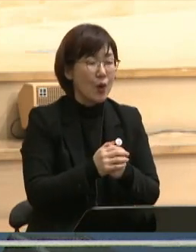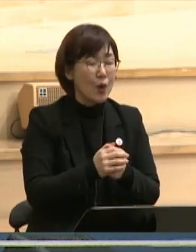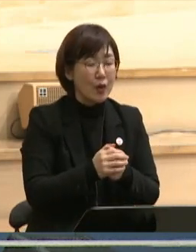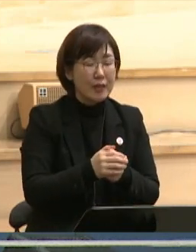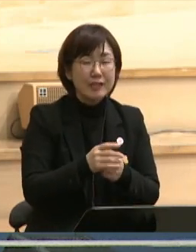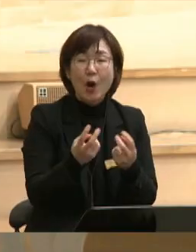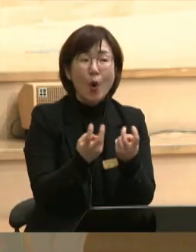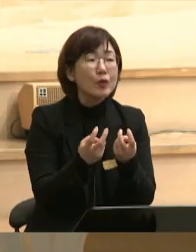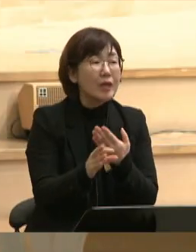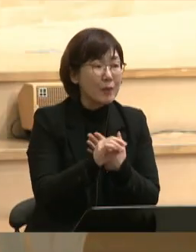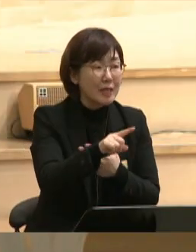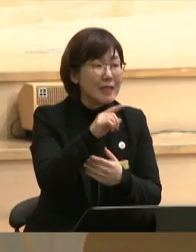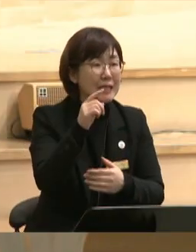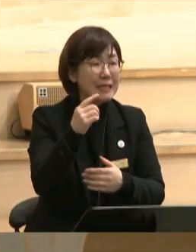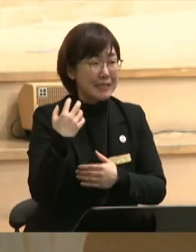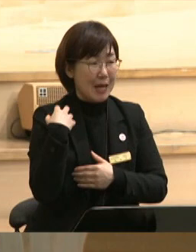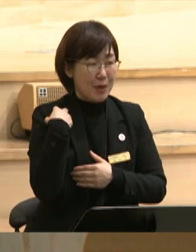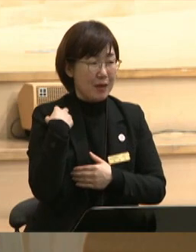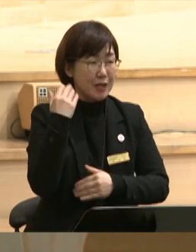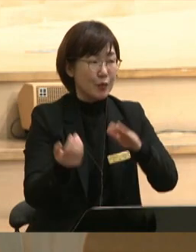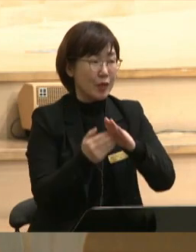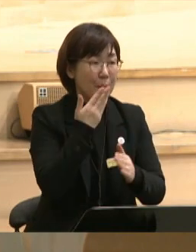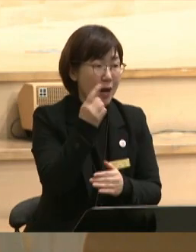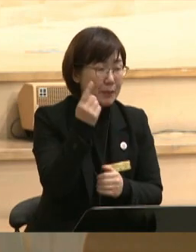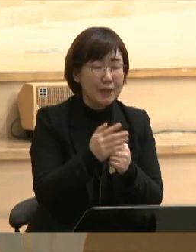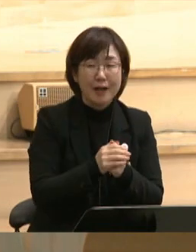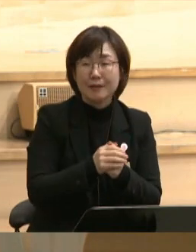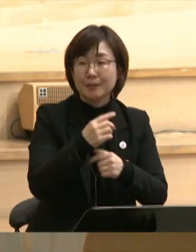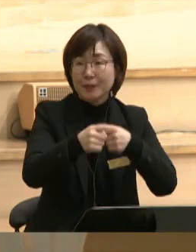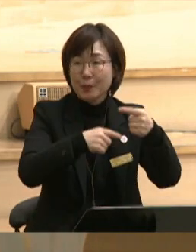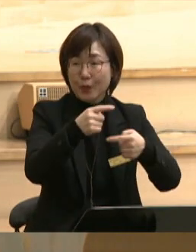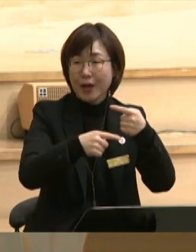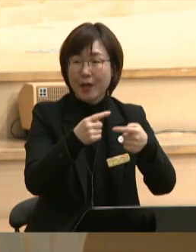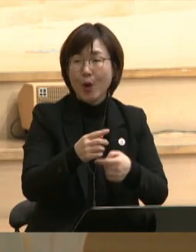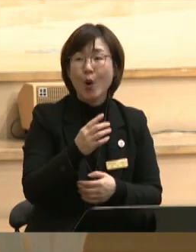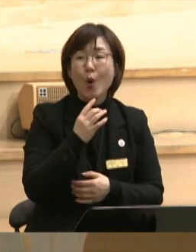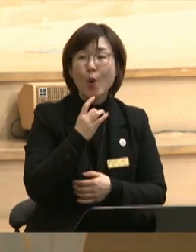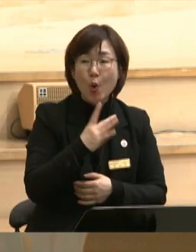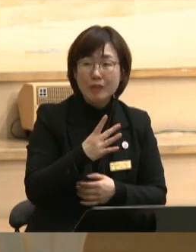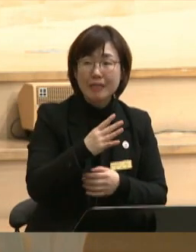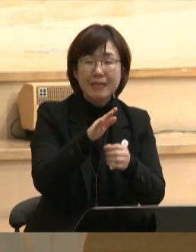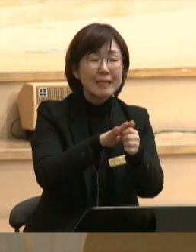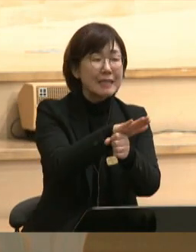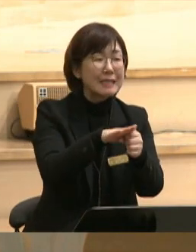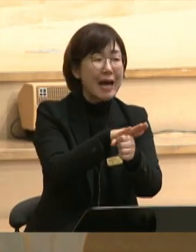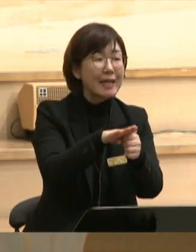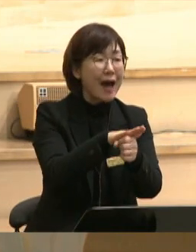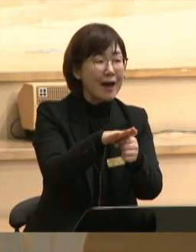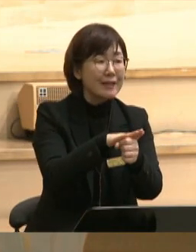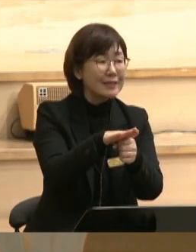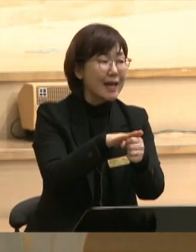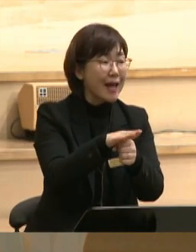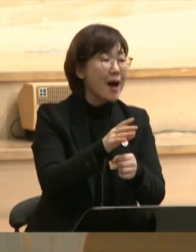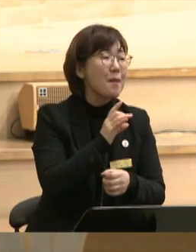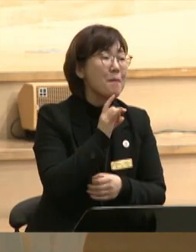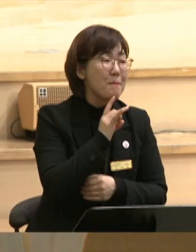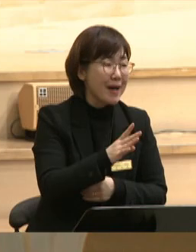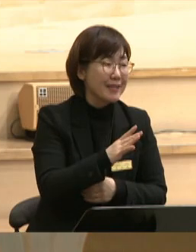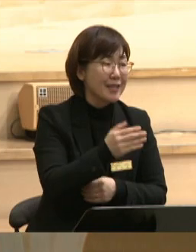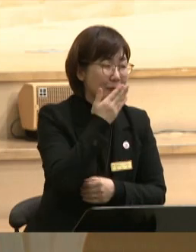것입니다 저를 한번 따라해 봅시다 오지 오지 오지 사랑으로만 가능하다 사랑으로만